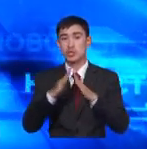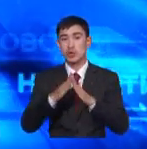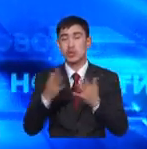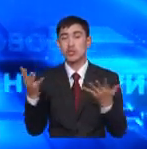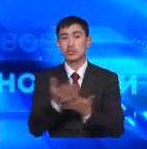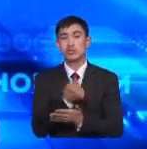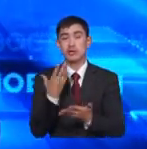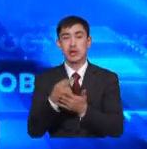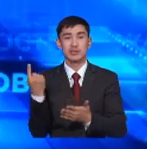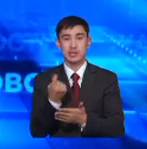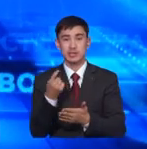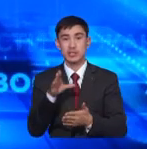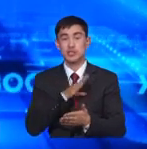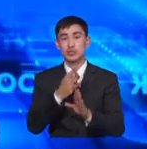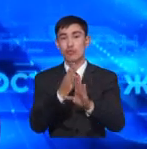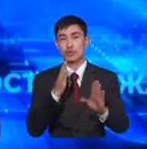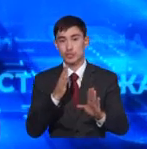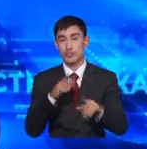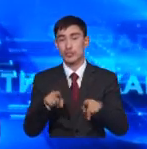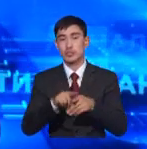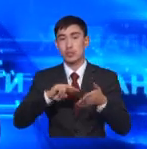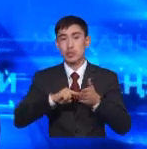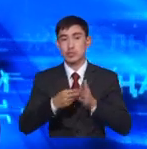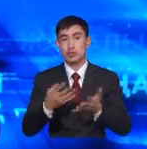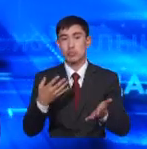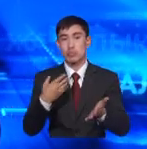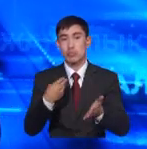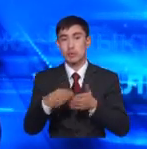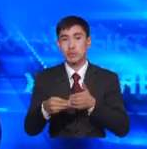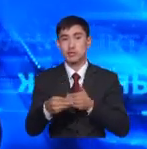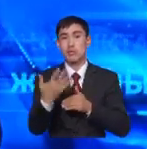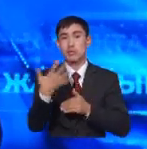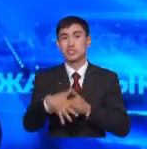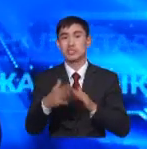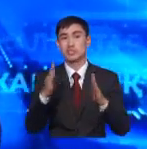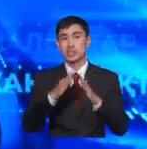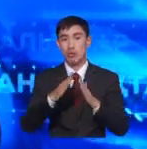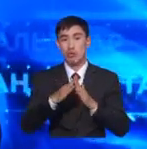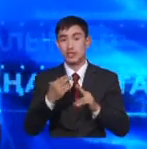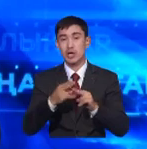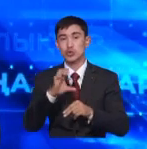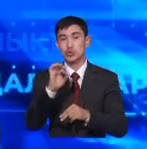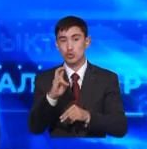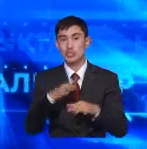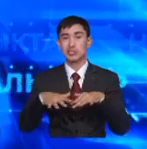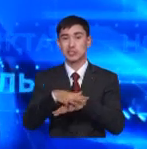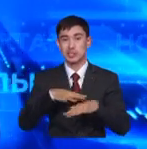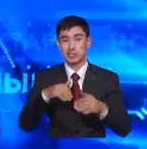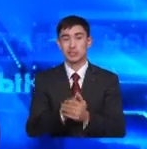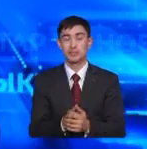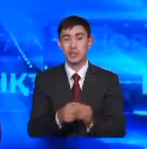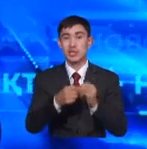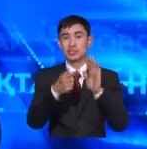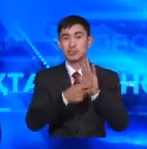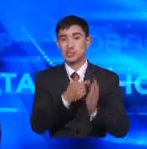нашло своих владельцев стоящих в очереди также планируется приобретение пся жилых домов для социально уязвимых слоёв